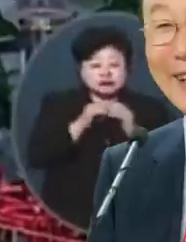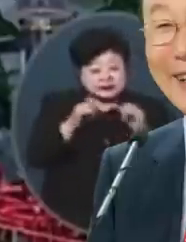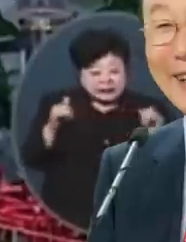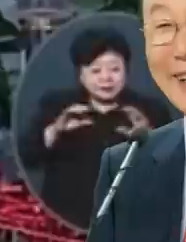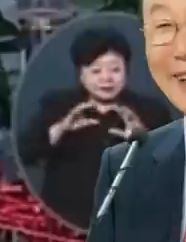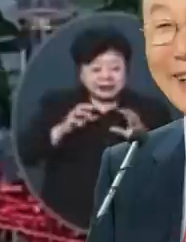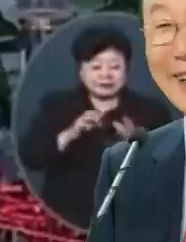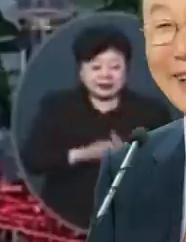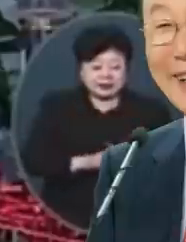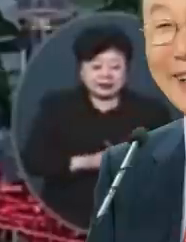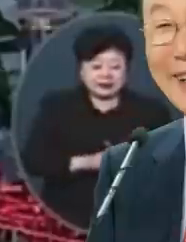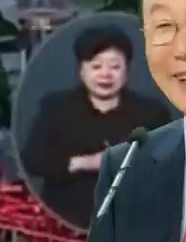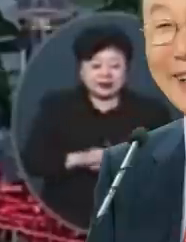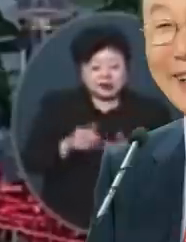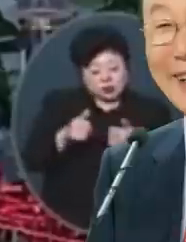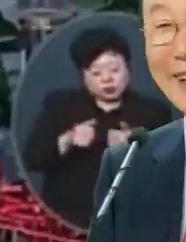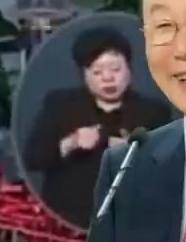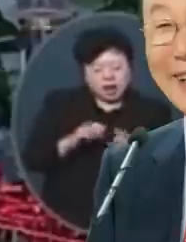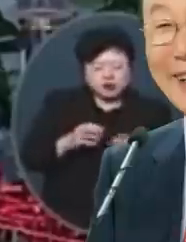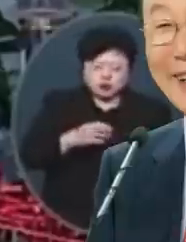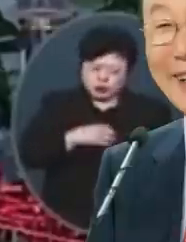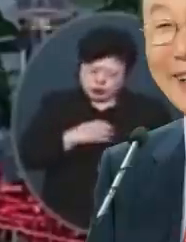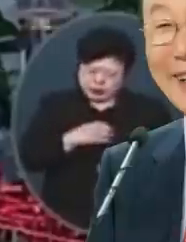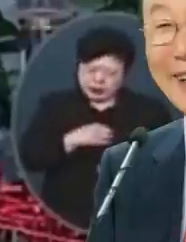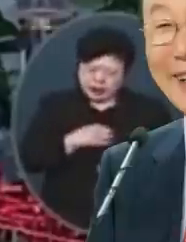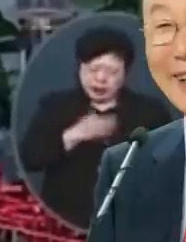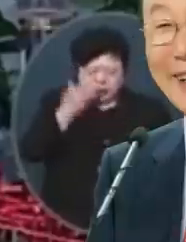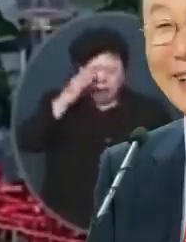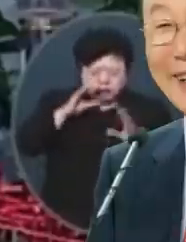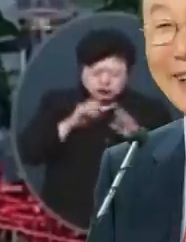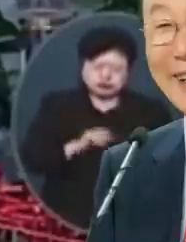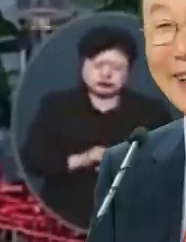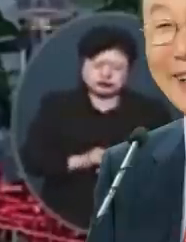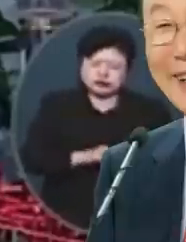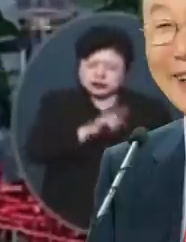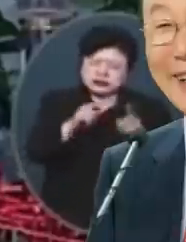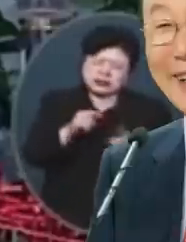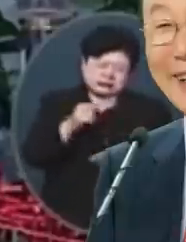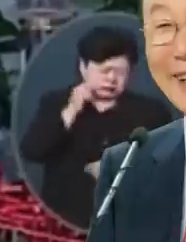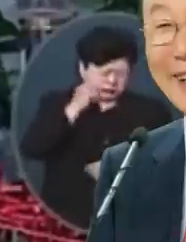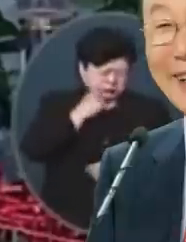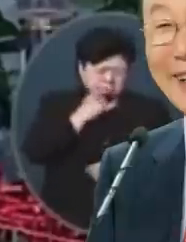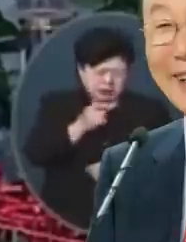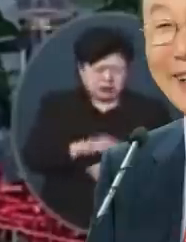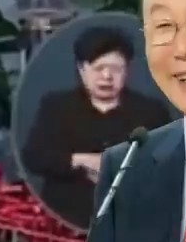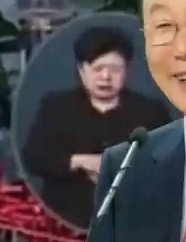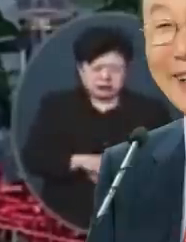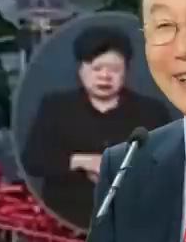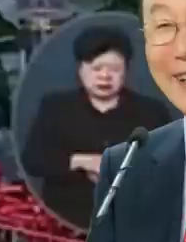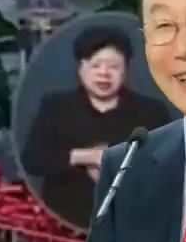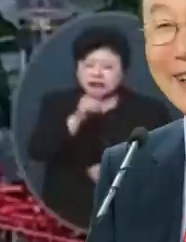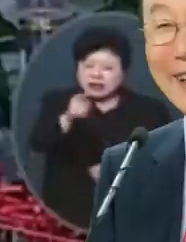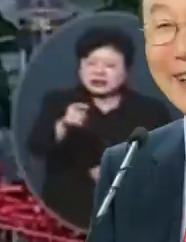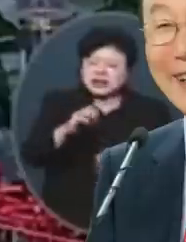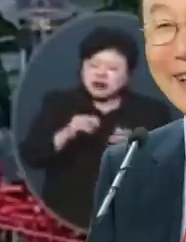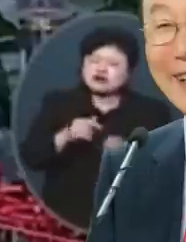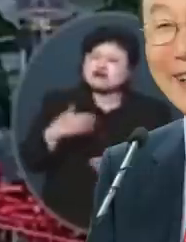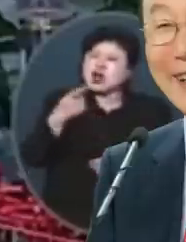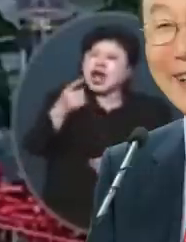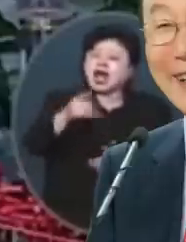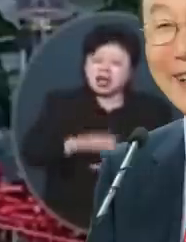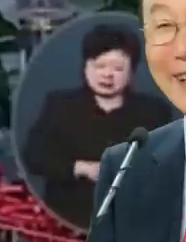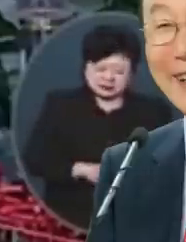제게 한국은 상당히 위기에 처했고 한국이 이래서 살아나갈지 모르겠다, 그래서 당신은 한국을